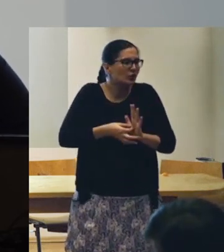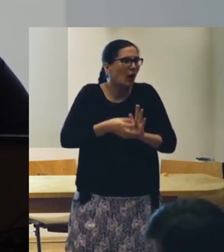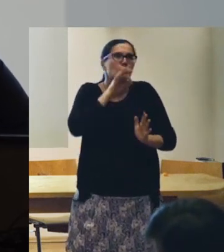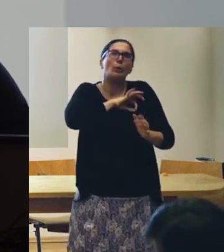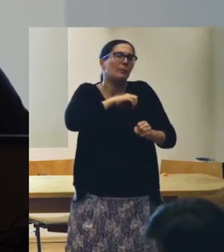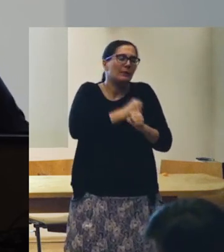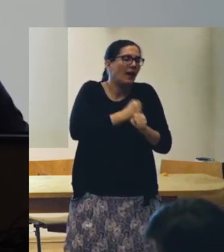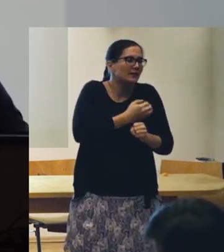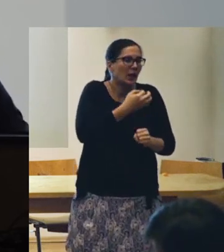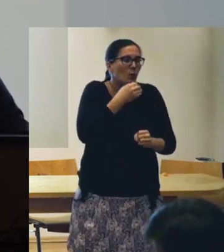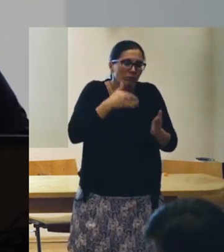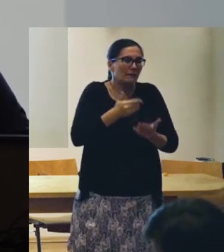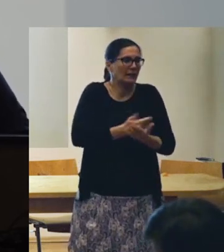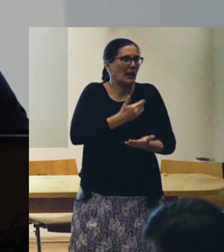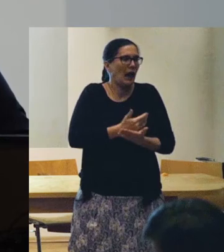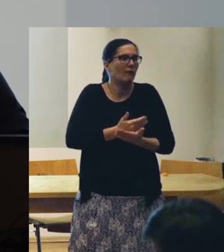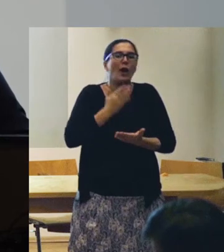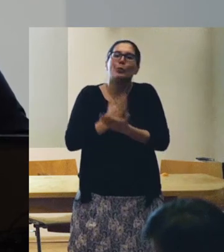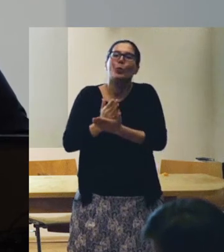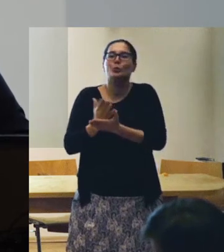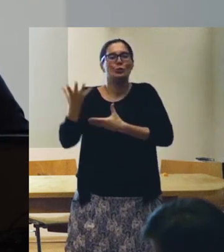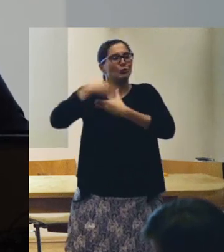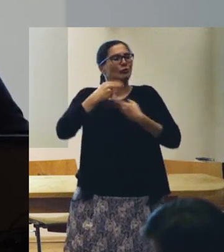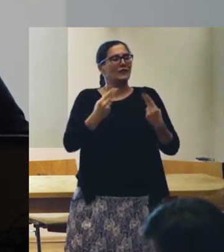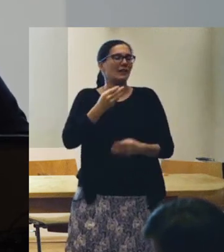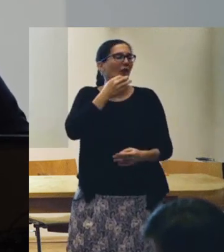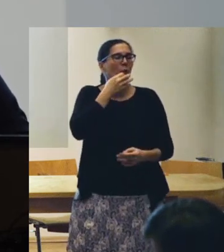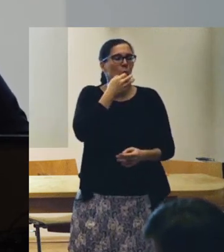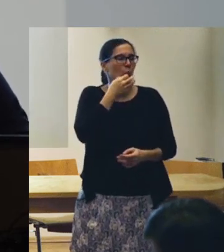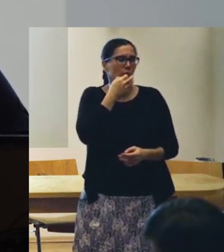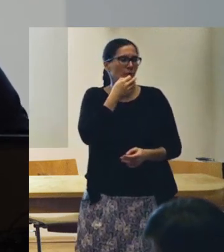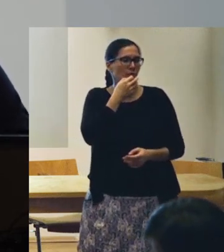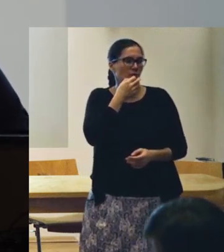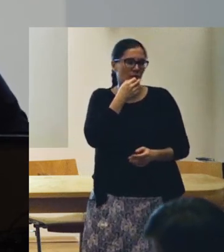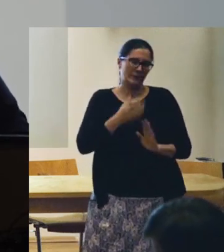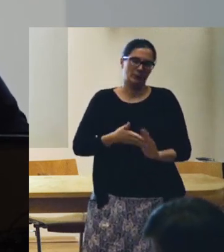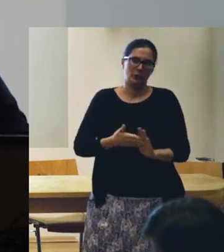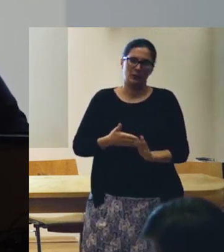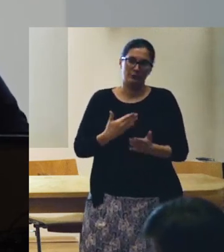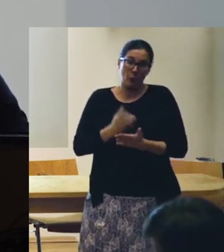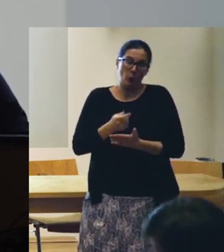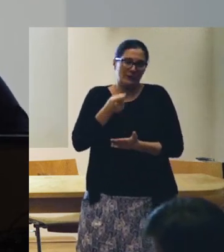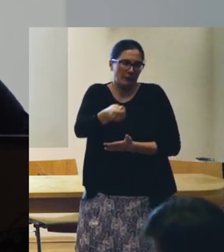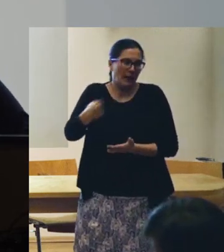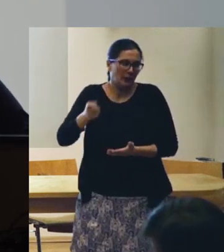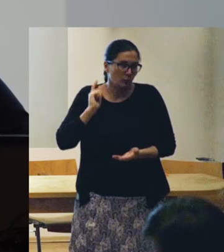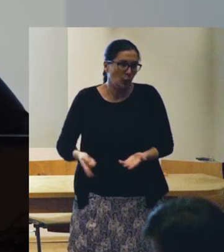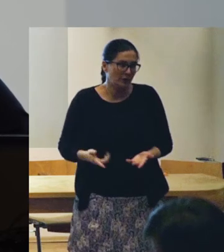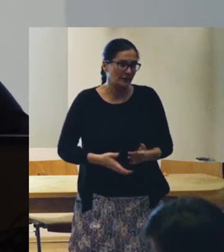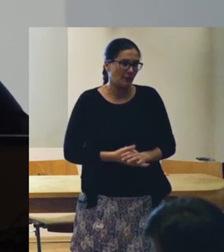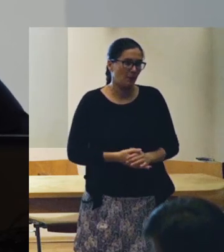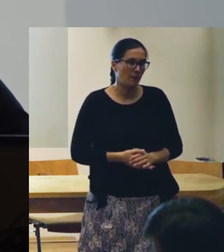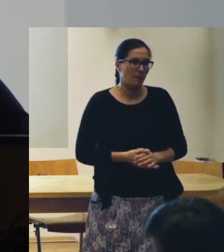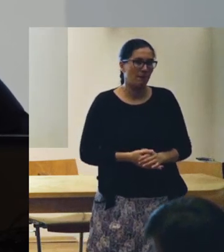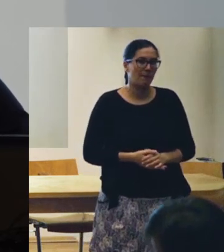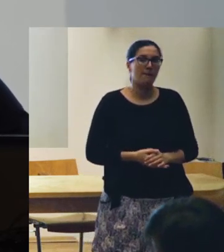starají o děti, nebo je musí nějak živit, že? Takže se nějak starají o tu obživu. A pokud ta